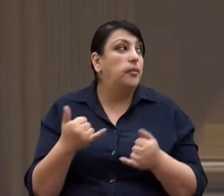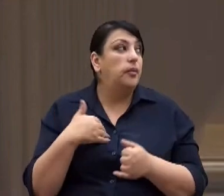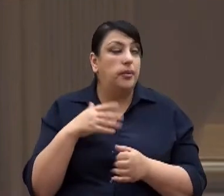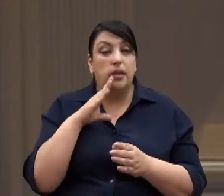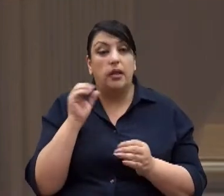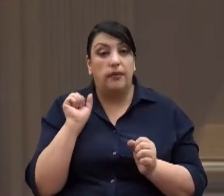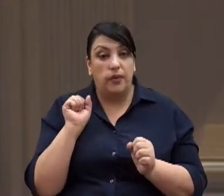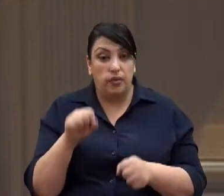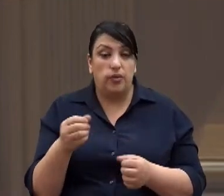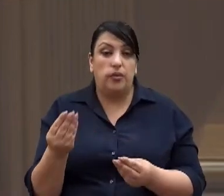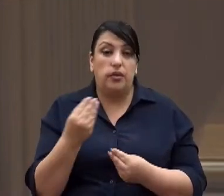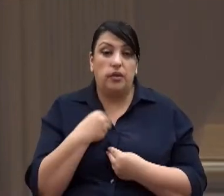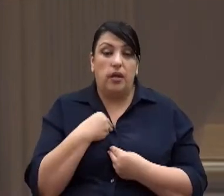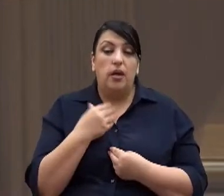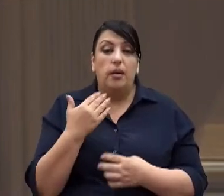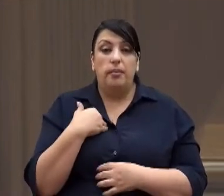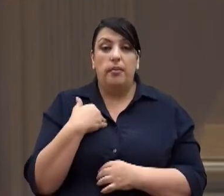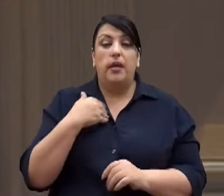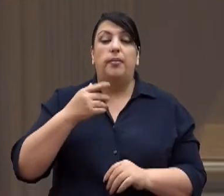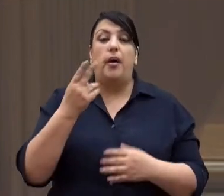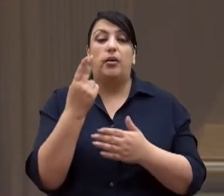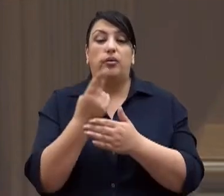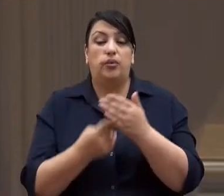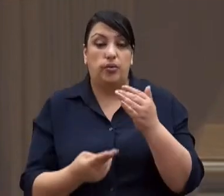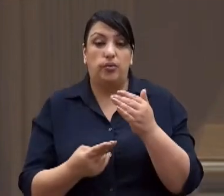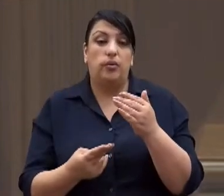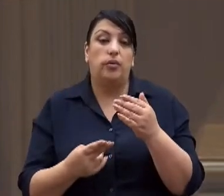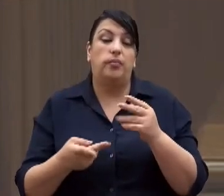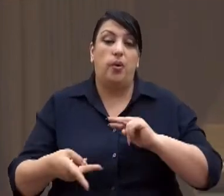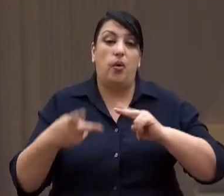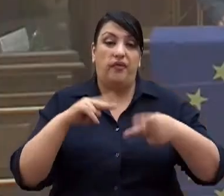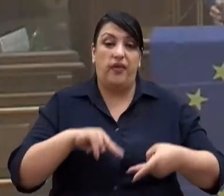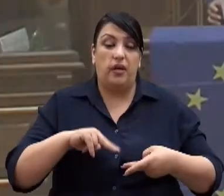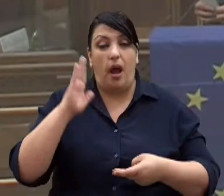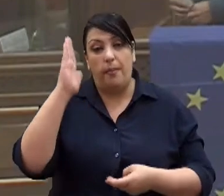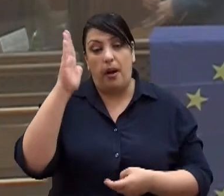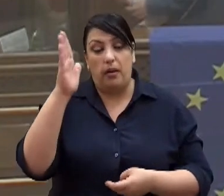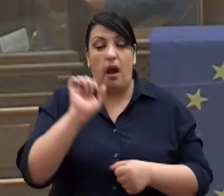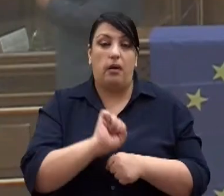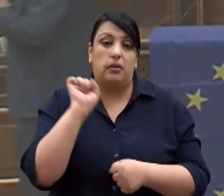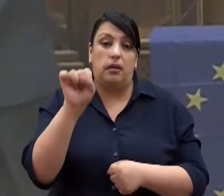հնարավորություն է տալիս մեր պարտությունը վերածել ապագա հաղթանակների։ Շնորհակալություն։